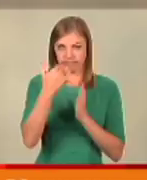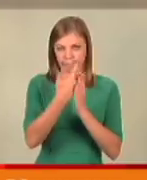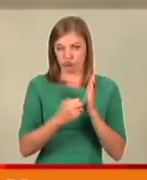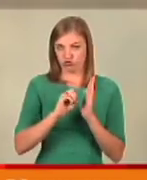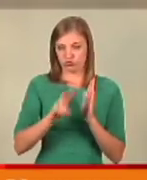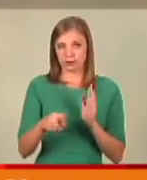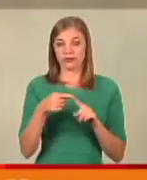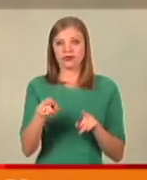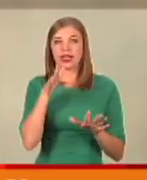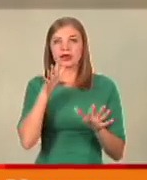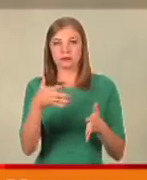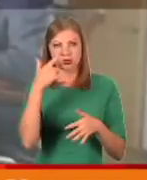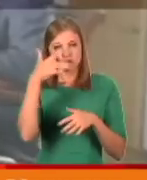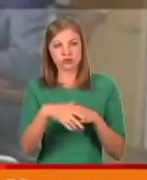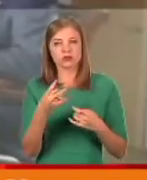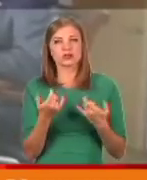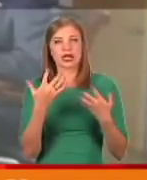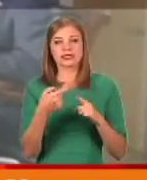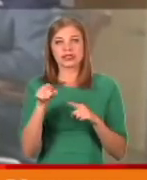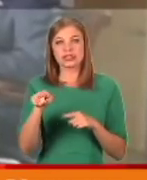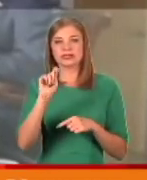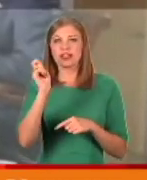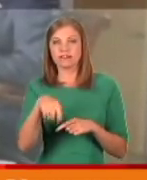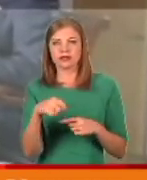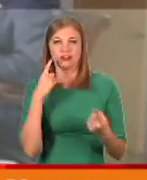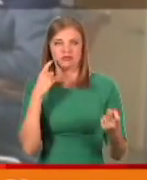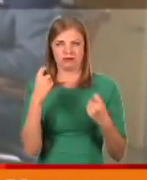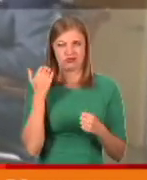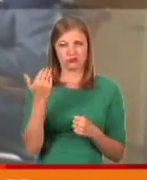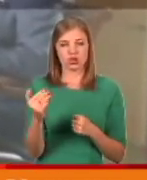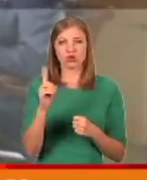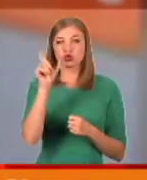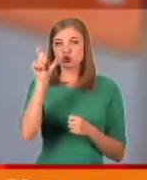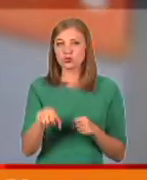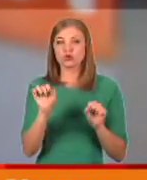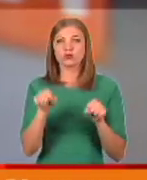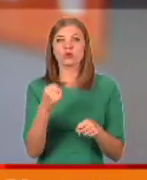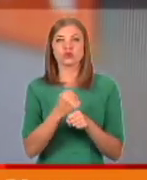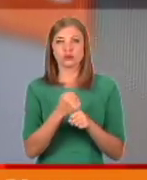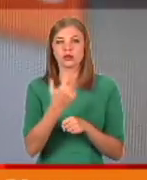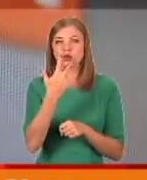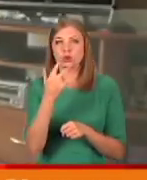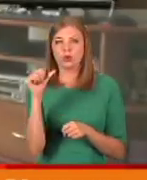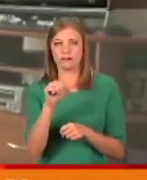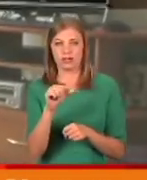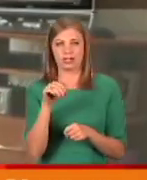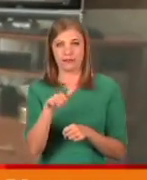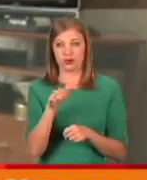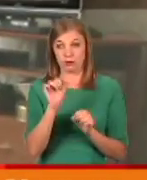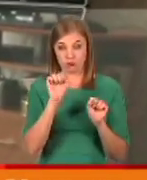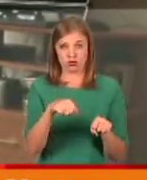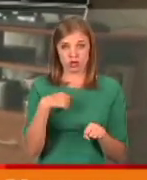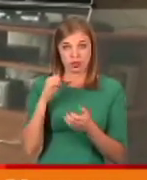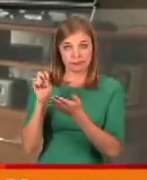сина. В такій миті особливо розумієш, наскільки ця війна інформаційна і що з людиною може зробити триххвилинне відео. Можна, я тут